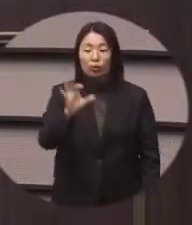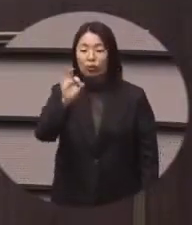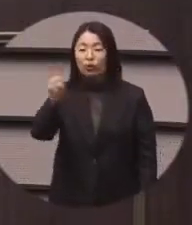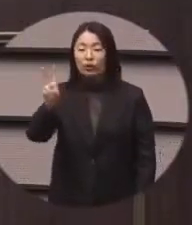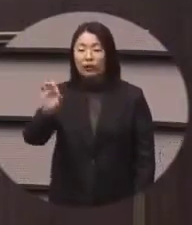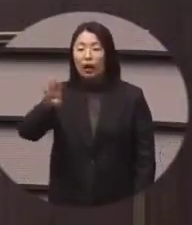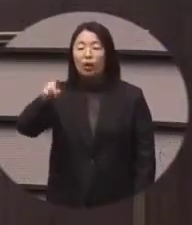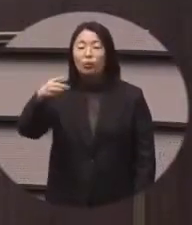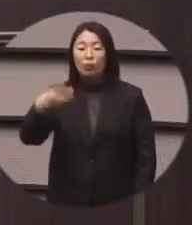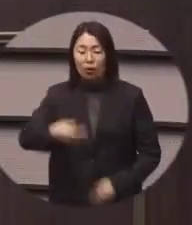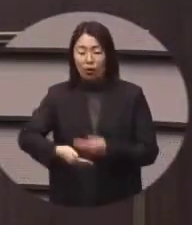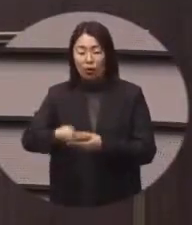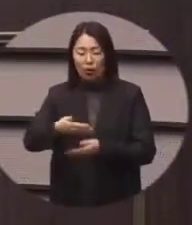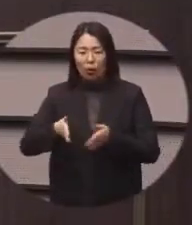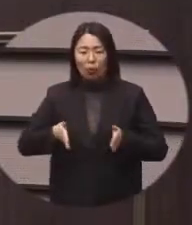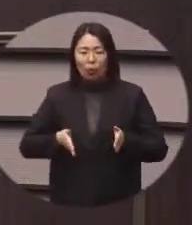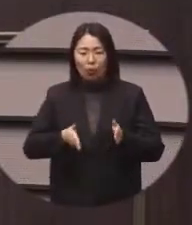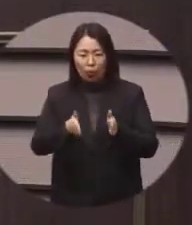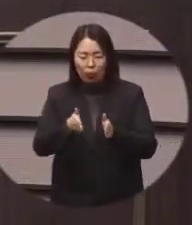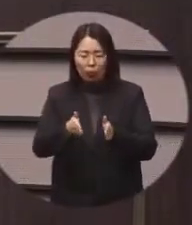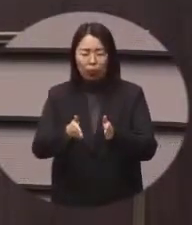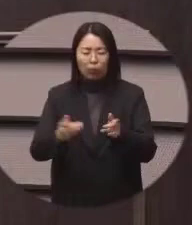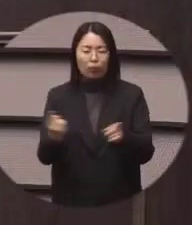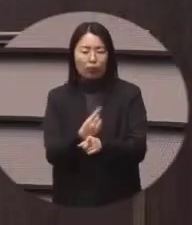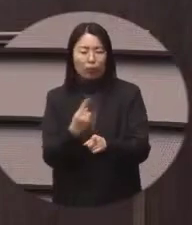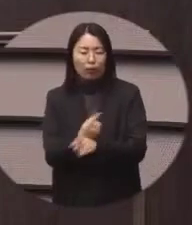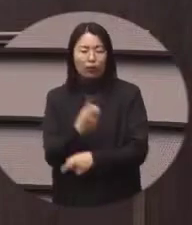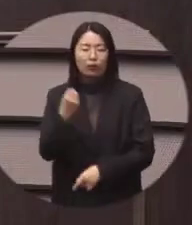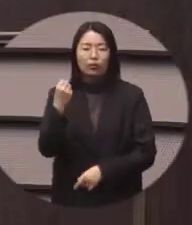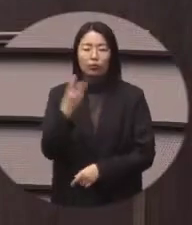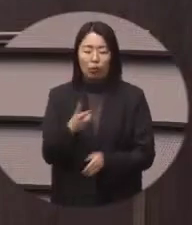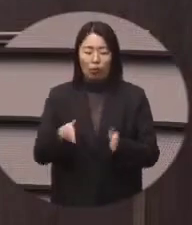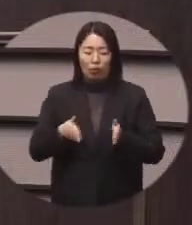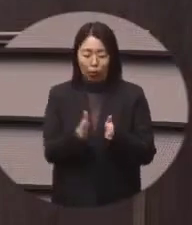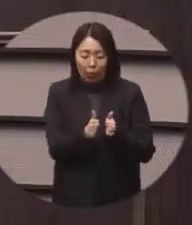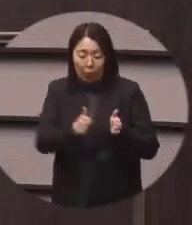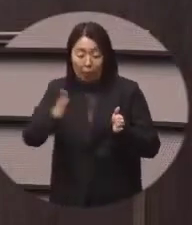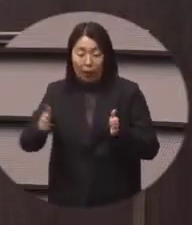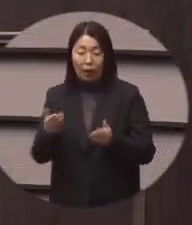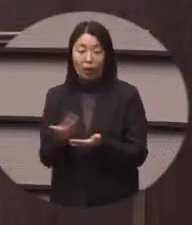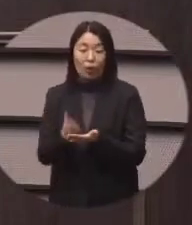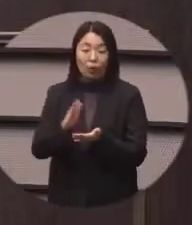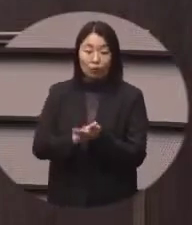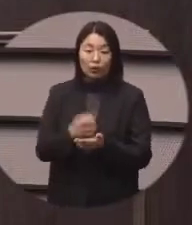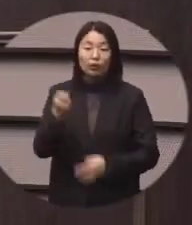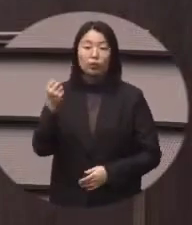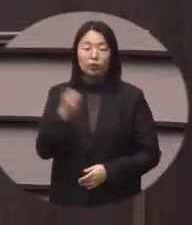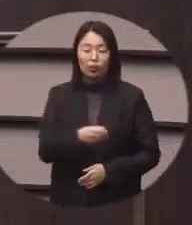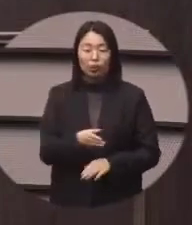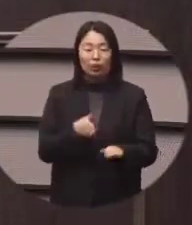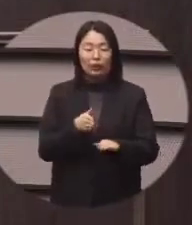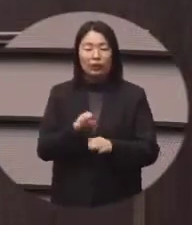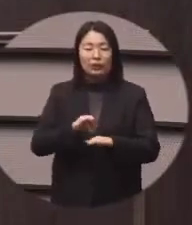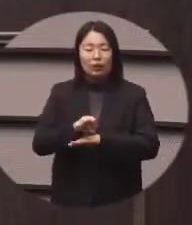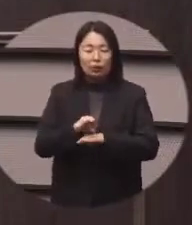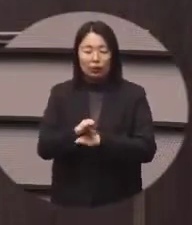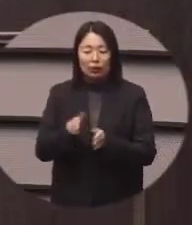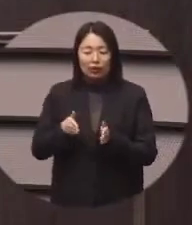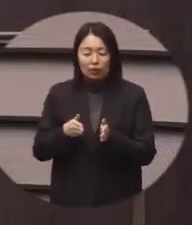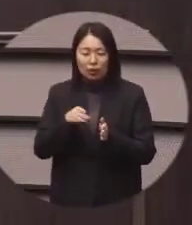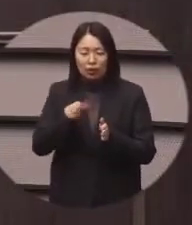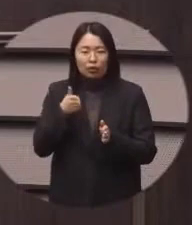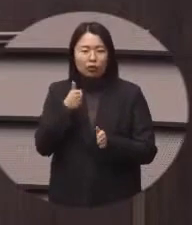성남 광주간 338호선 도로 확포장 공사, 성남 장원간 자동차 전용도로 진출입 램프 개설